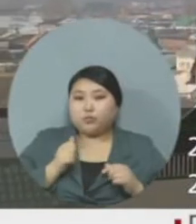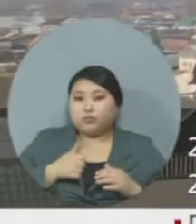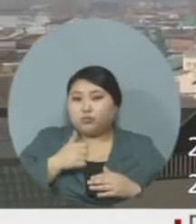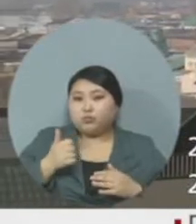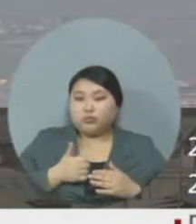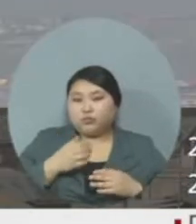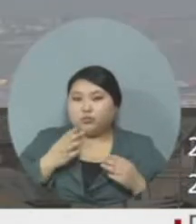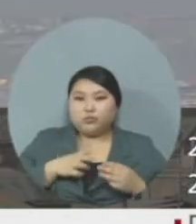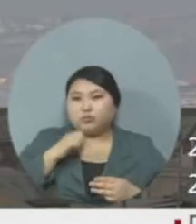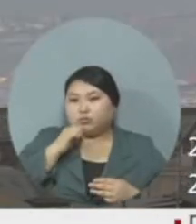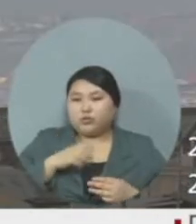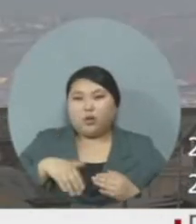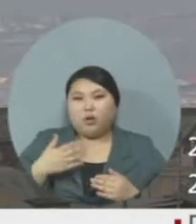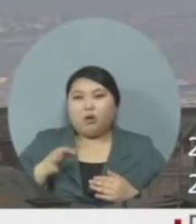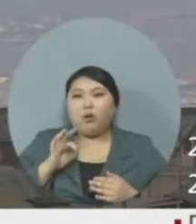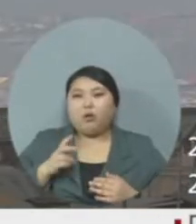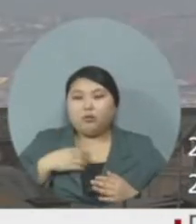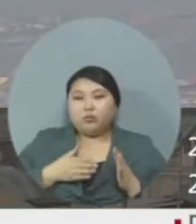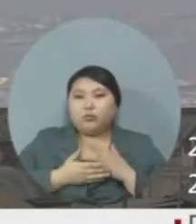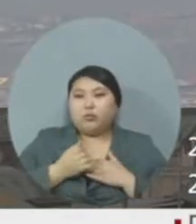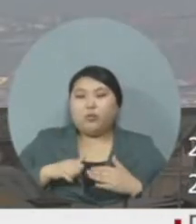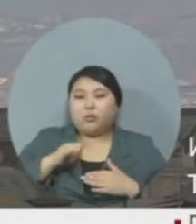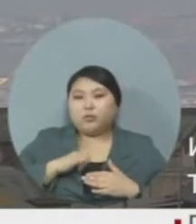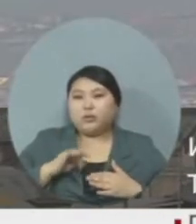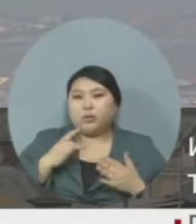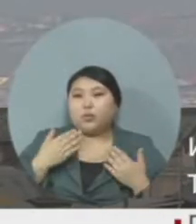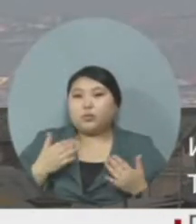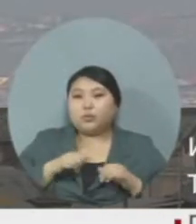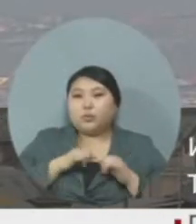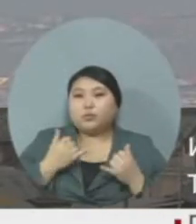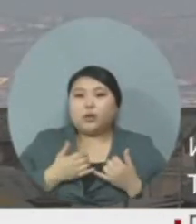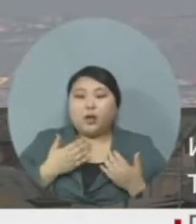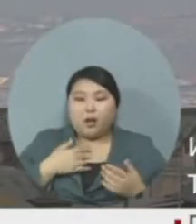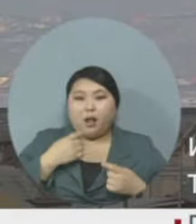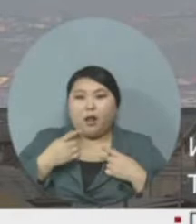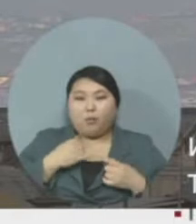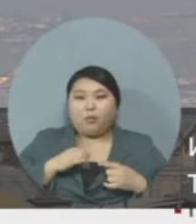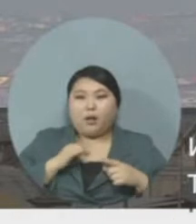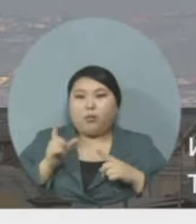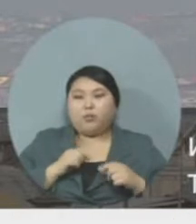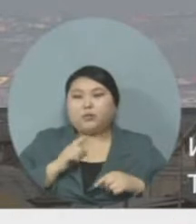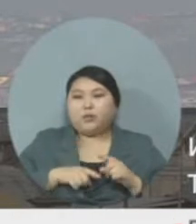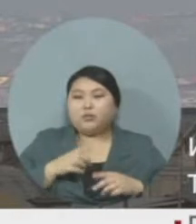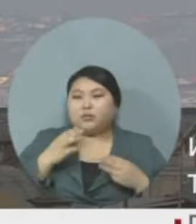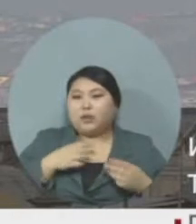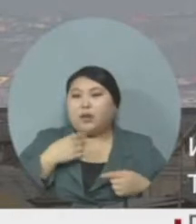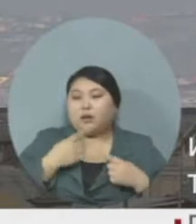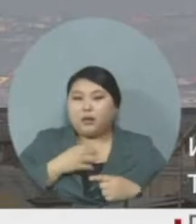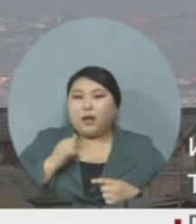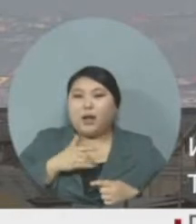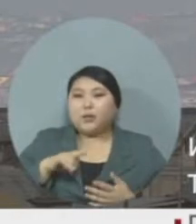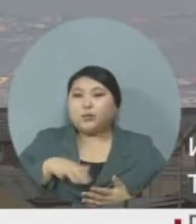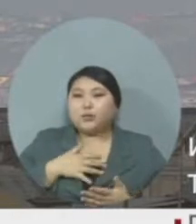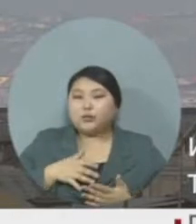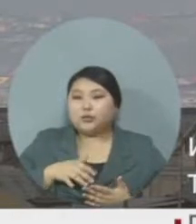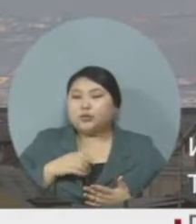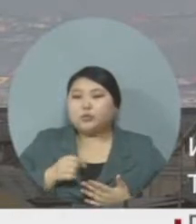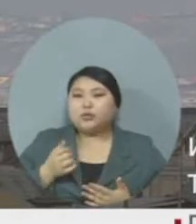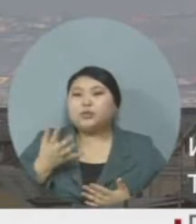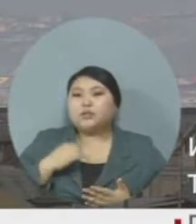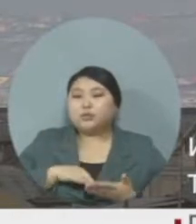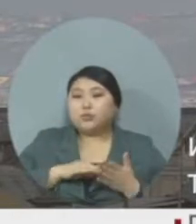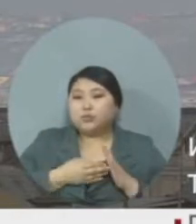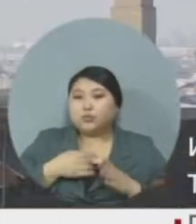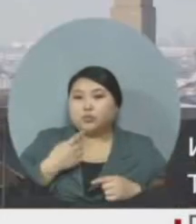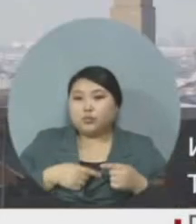шийдэл биш байна. Эрх оны төсвийг улсын хурлаар хилцэж байгаа утааг бууруулахын тулд ямар шийдлүүд яригдж байгаа олон агаарын бохирдлыг бууруулахад хідэн төгрөг